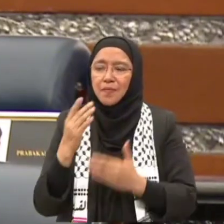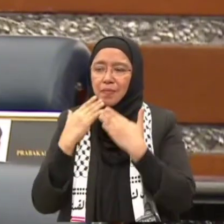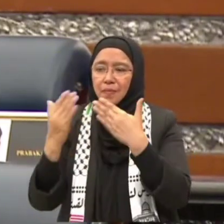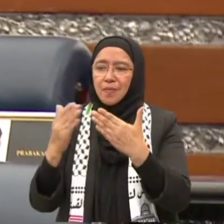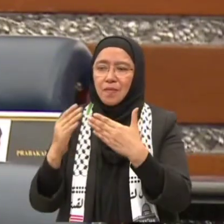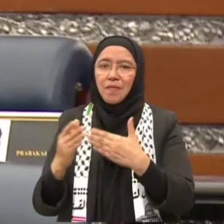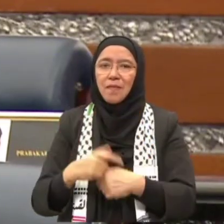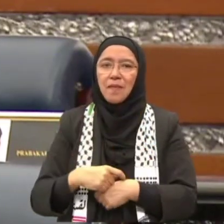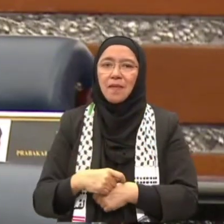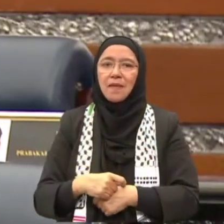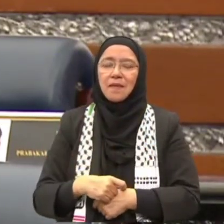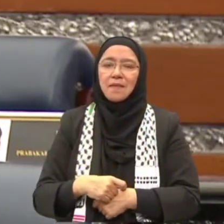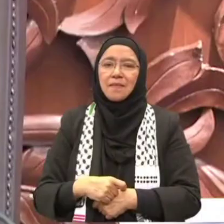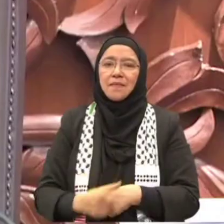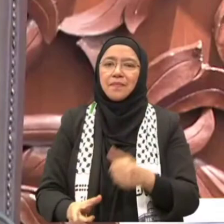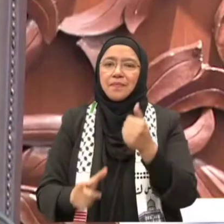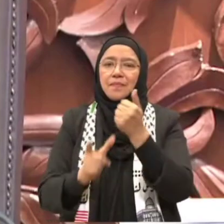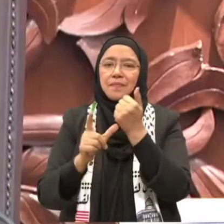Speaker.